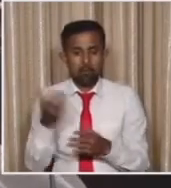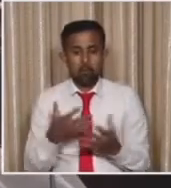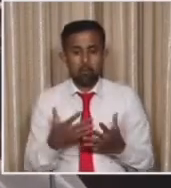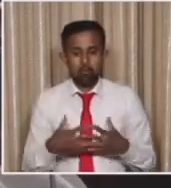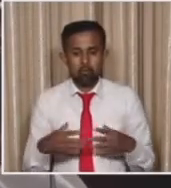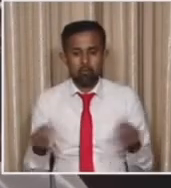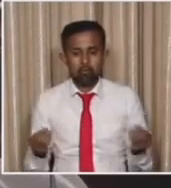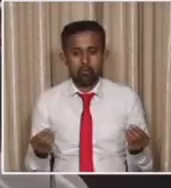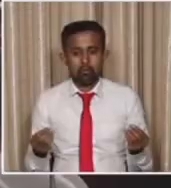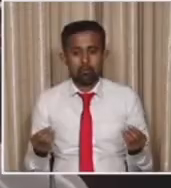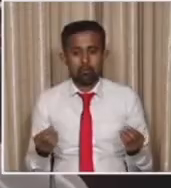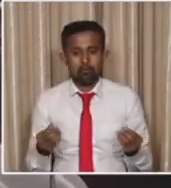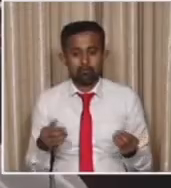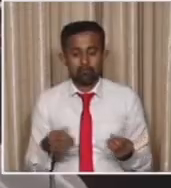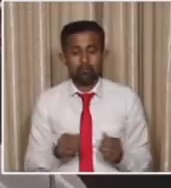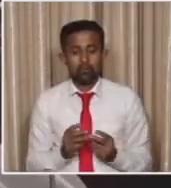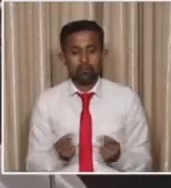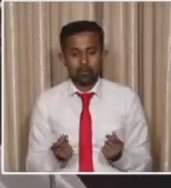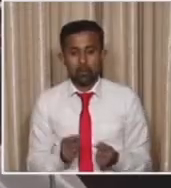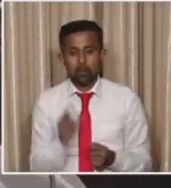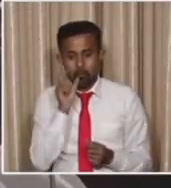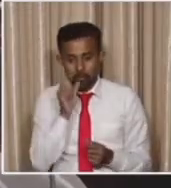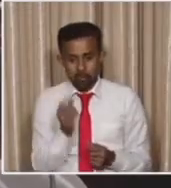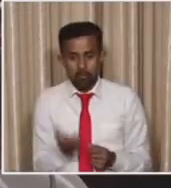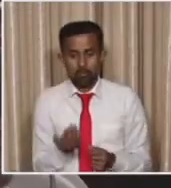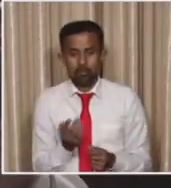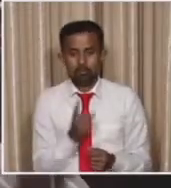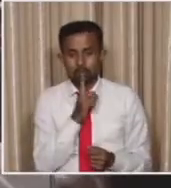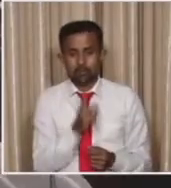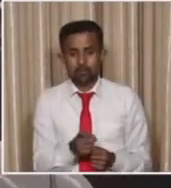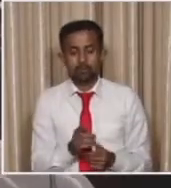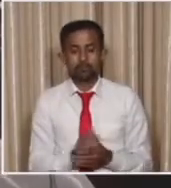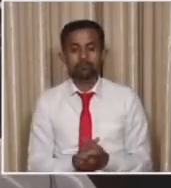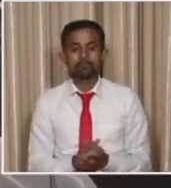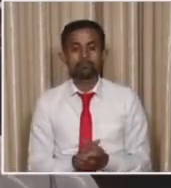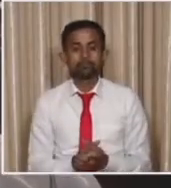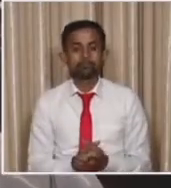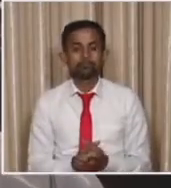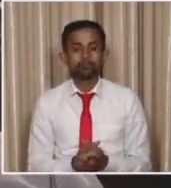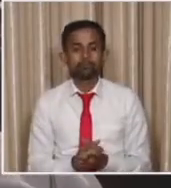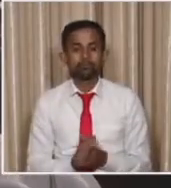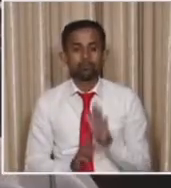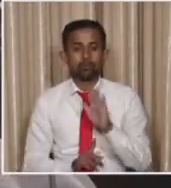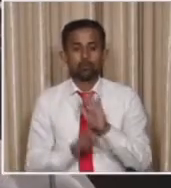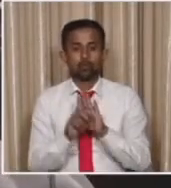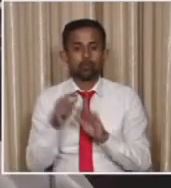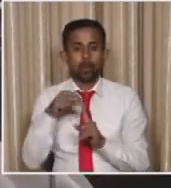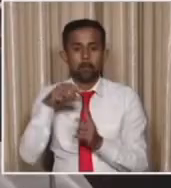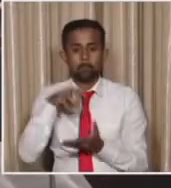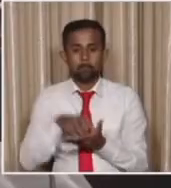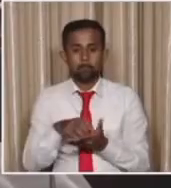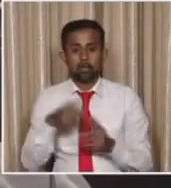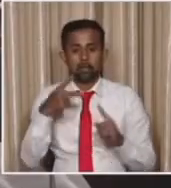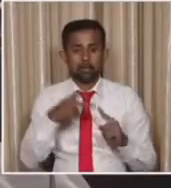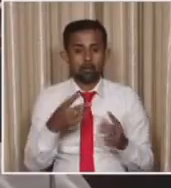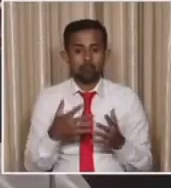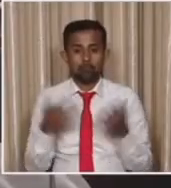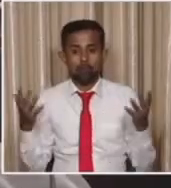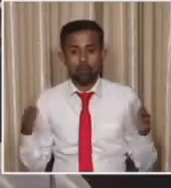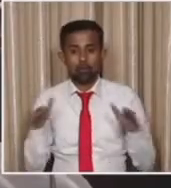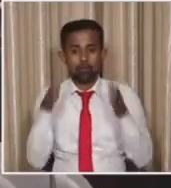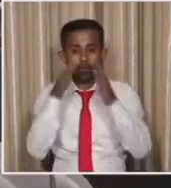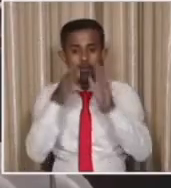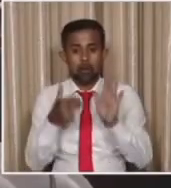පවතිනවා. ඒ පිළිබඳව කඩිනම් අවධානය යොමු කරන්න කියලා ඉල්ලනවා. ඒත් එක්කම උතුරු පළාතේ දෙවැනියට විශාලම දාගැම